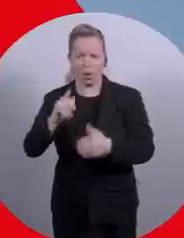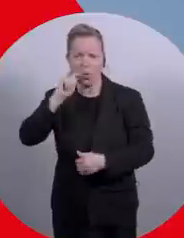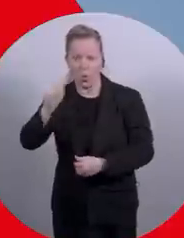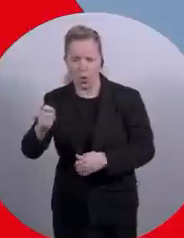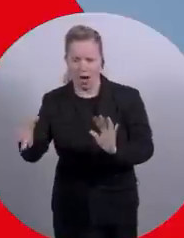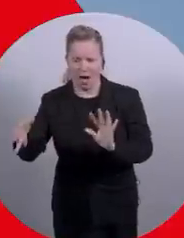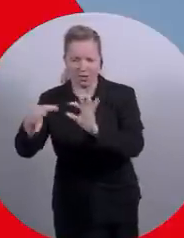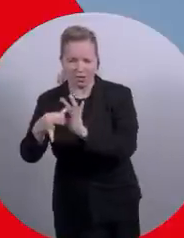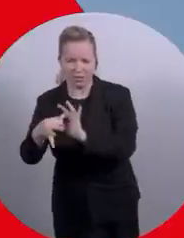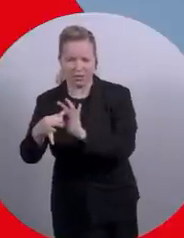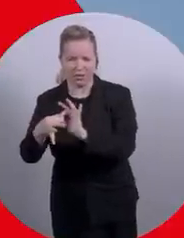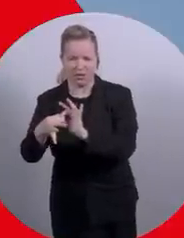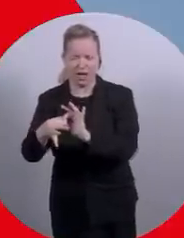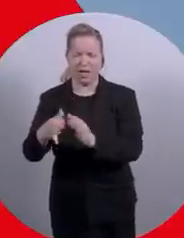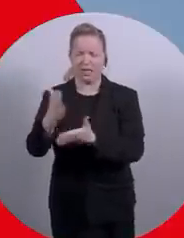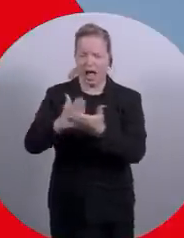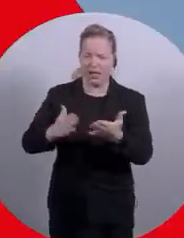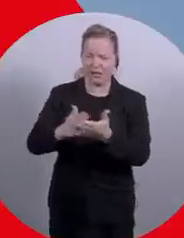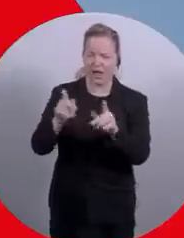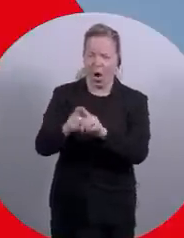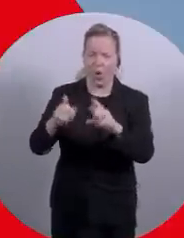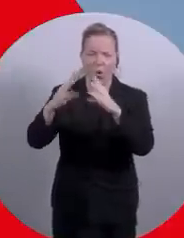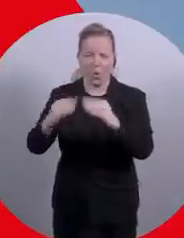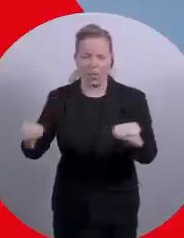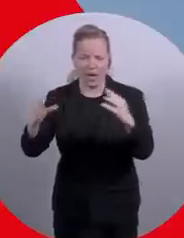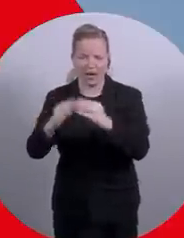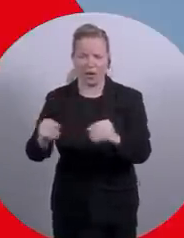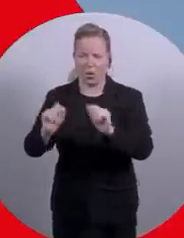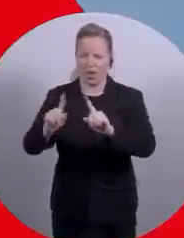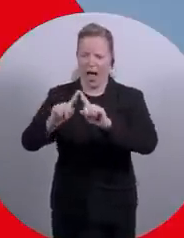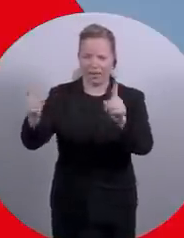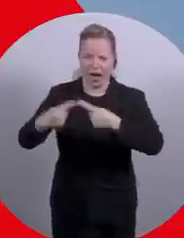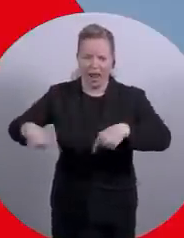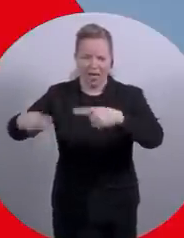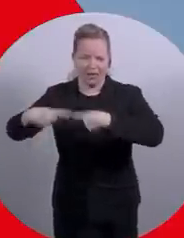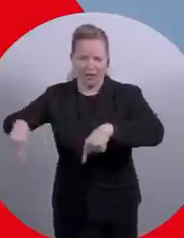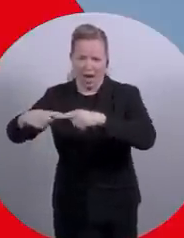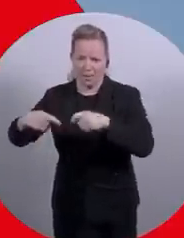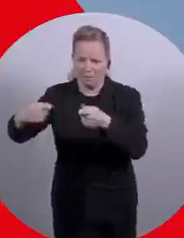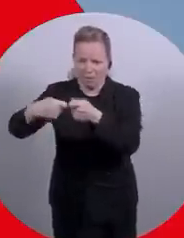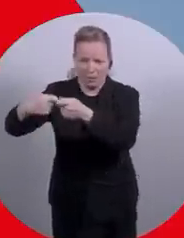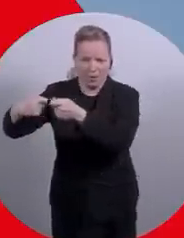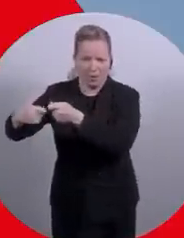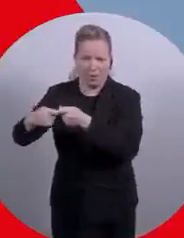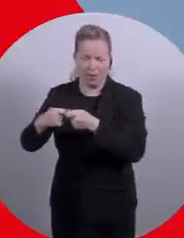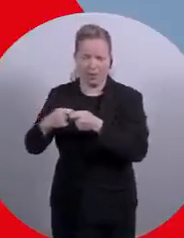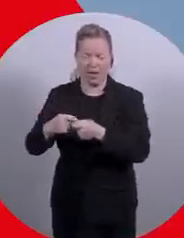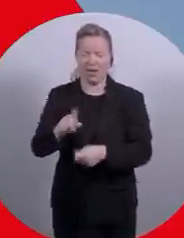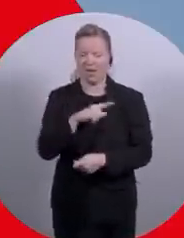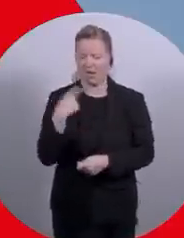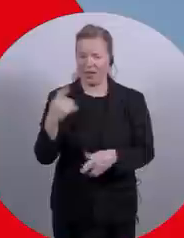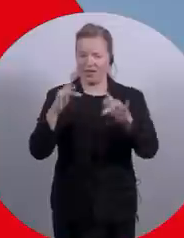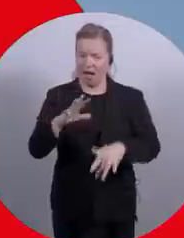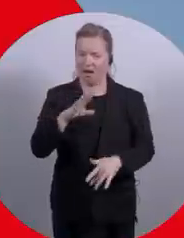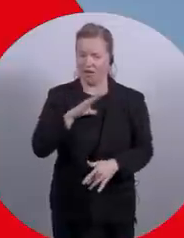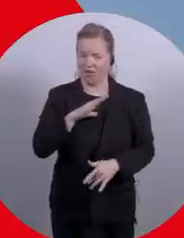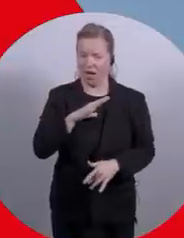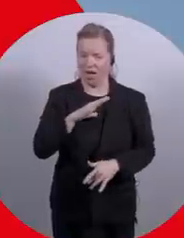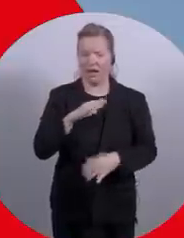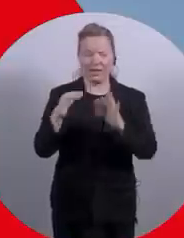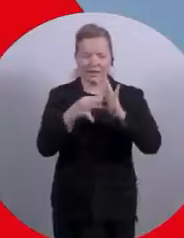teilweise sogar auch Rumänien und anderen Ländern wir laufen Gefahr dass eine offene Gesellschaft die notwendig ist